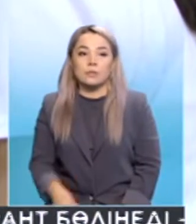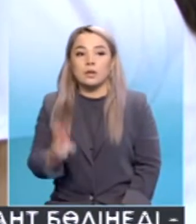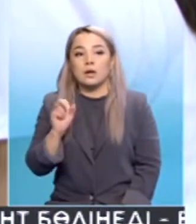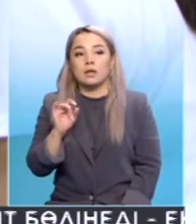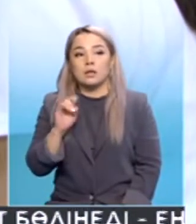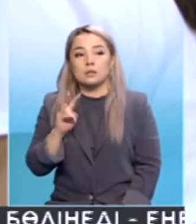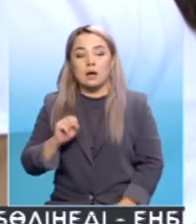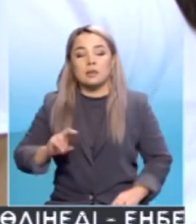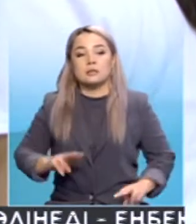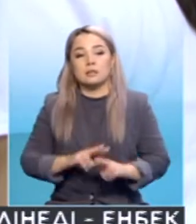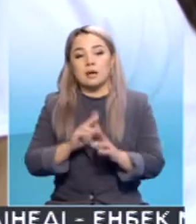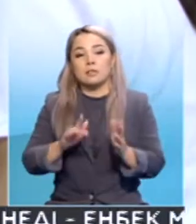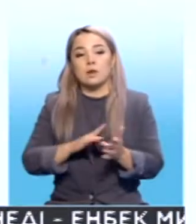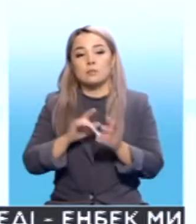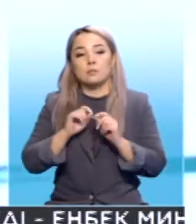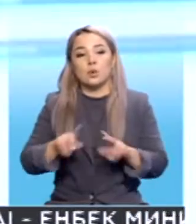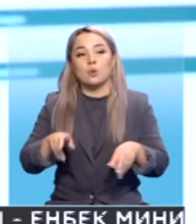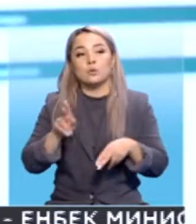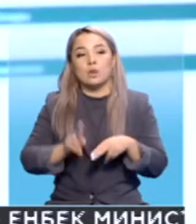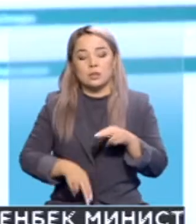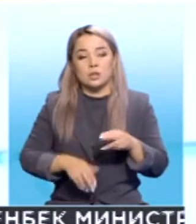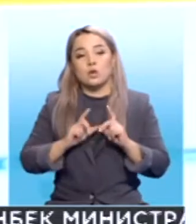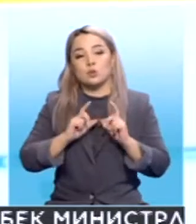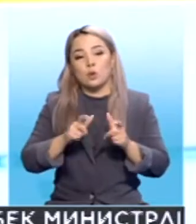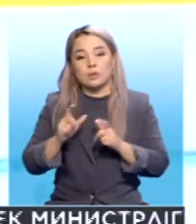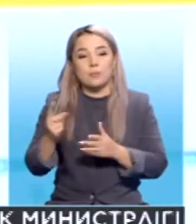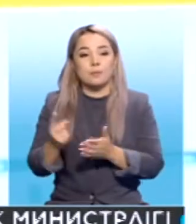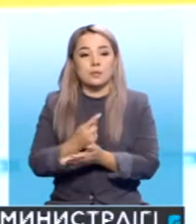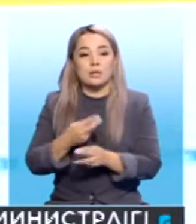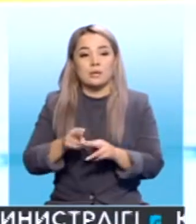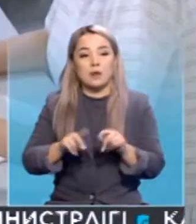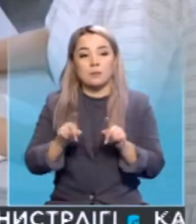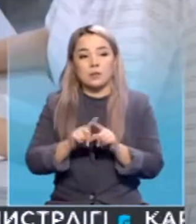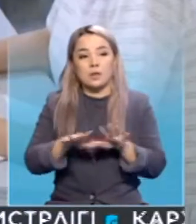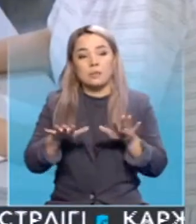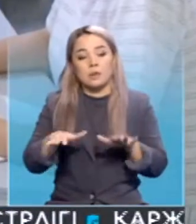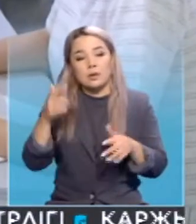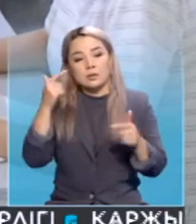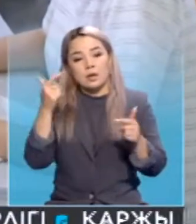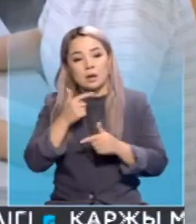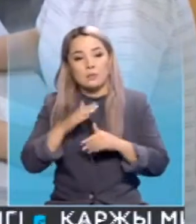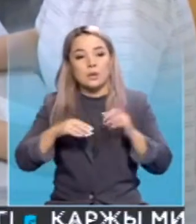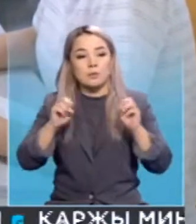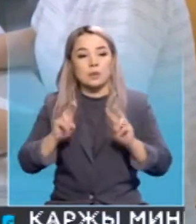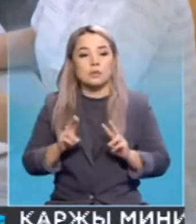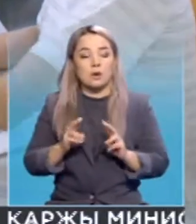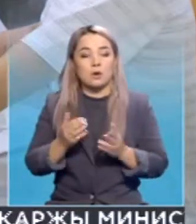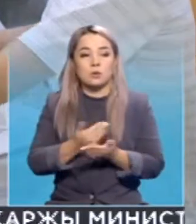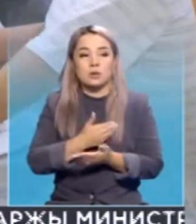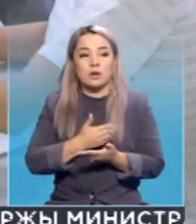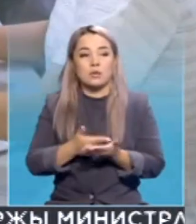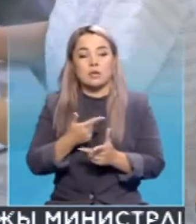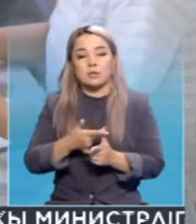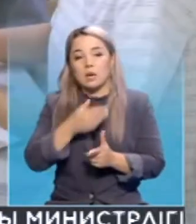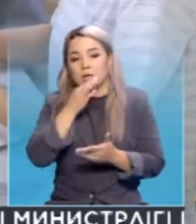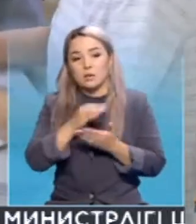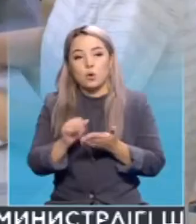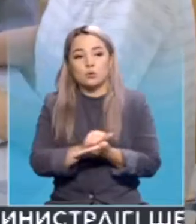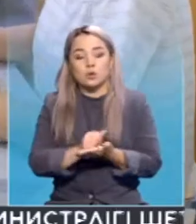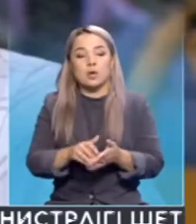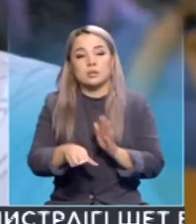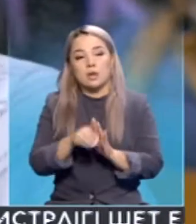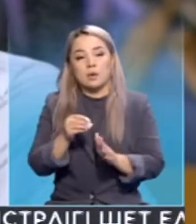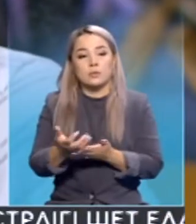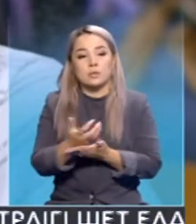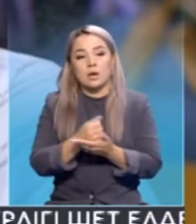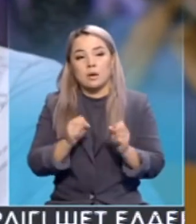бұл елордада мектеп бітіріп үлкен өмірге жолдама алған түлектердің бірі. Ендігі белесі білім алып, білікті маман атану. Құжаттарын жинап, өз таңдауын жасап та